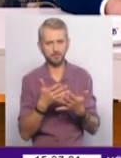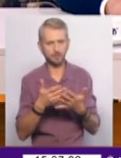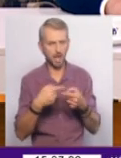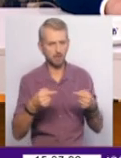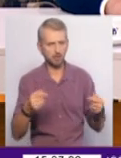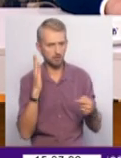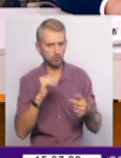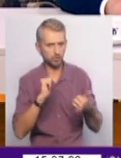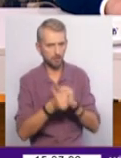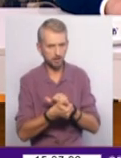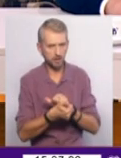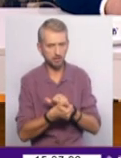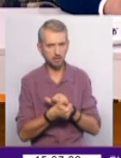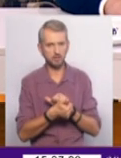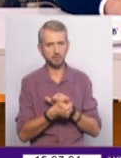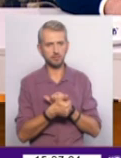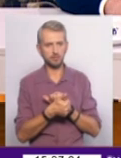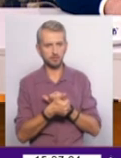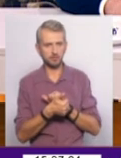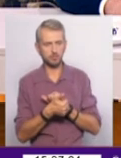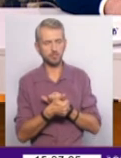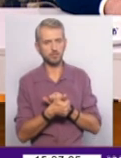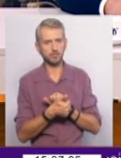елементи трамвайного напрямку.